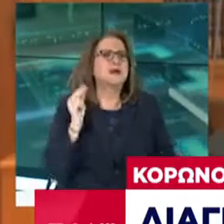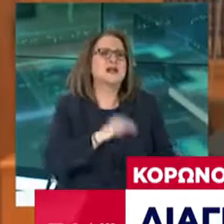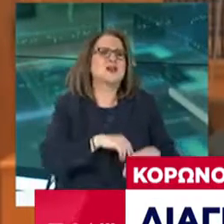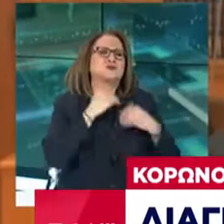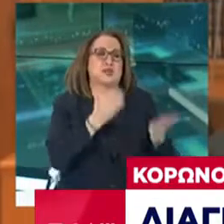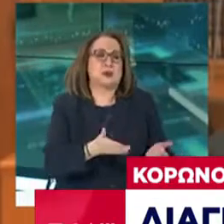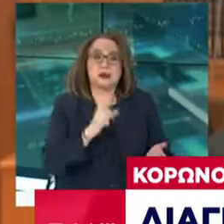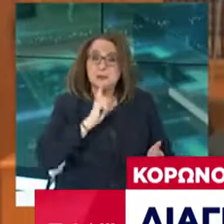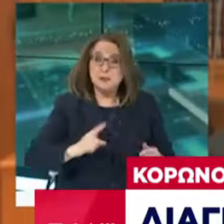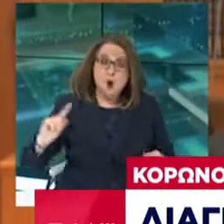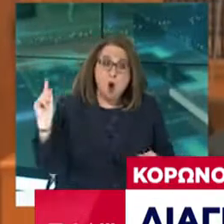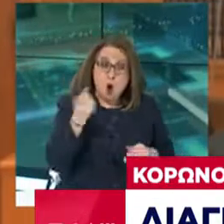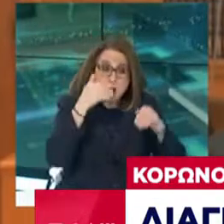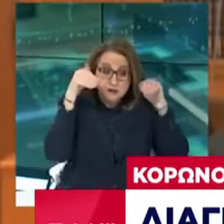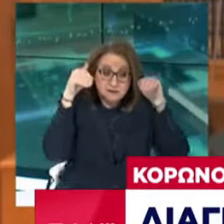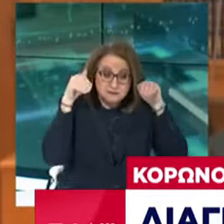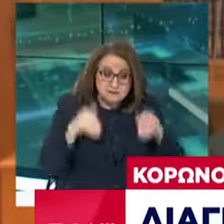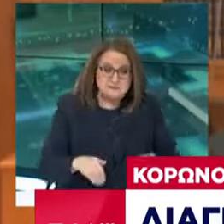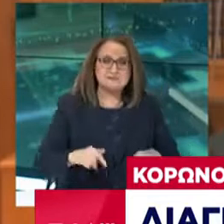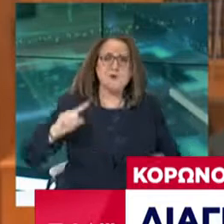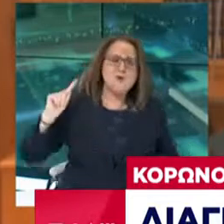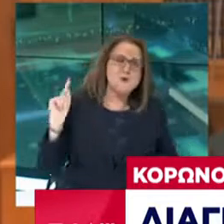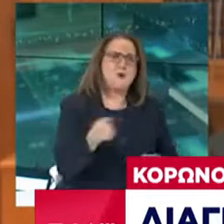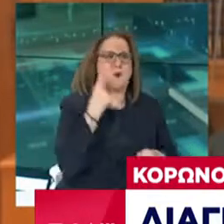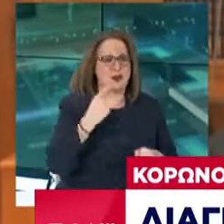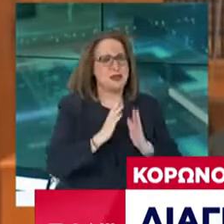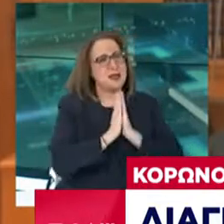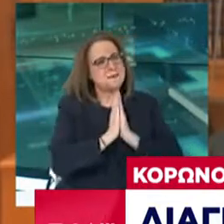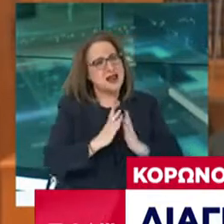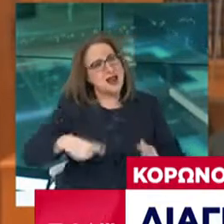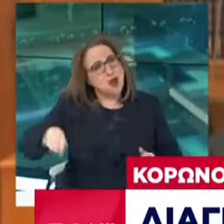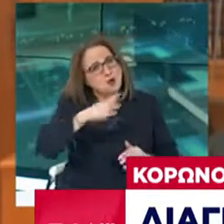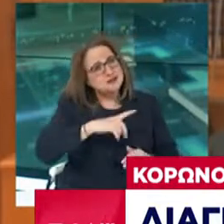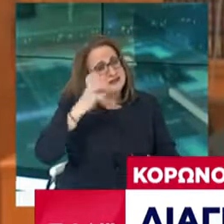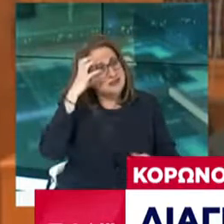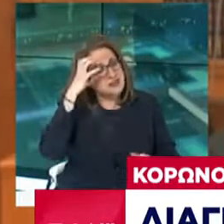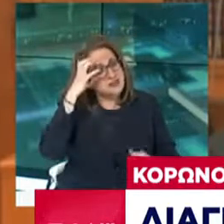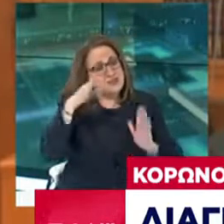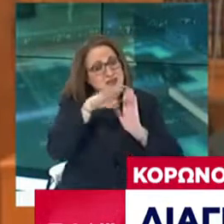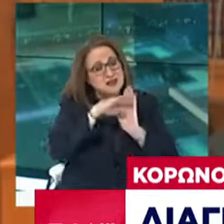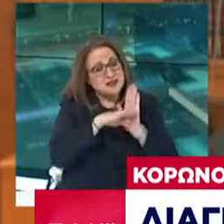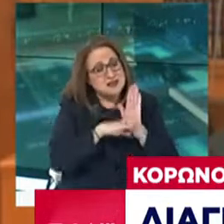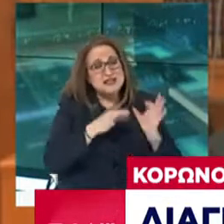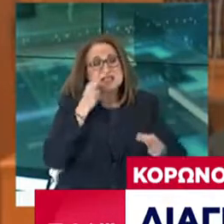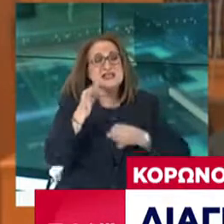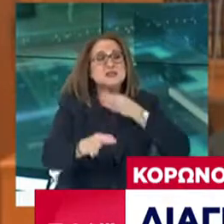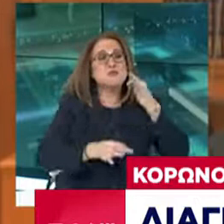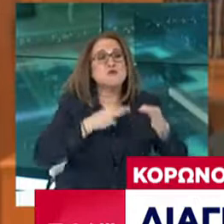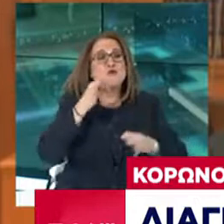Ας ξαναθυμηθούμε μερικές απλές αλλά πολύτιμες συμβουλές που πρέπει να καθιερωθούν στη ζωή μας ακριβώς για να την